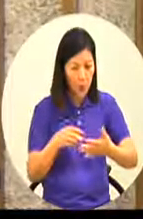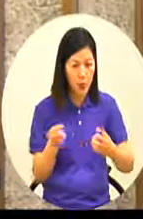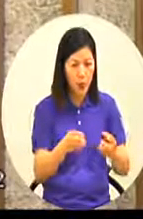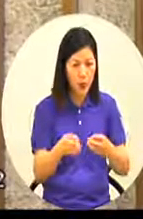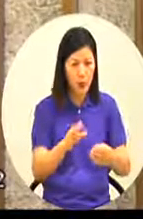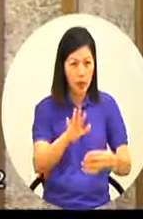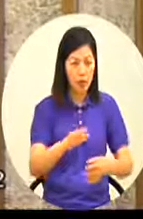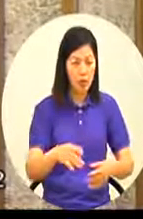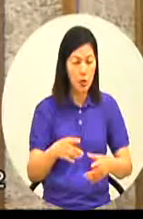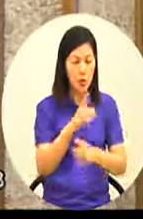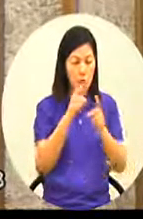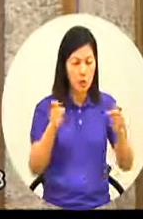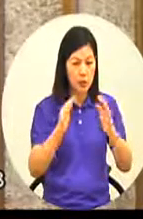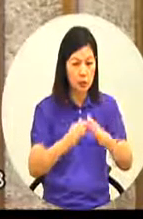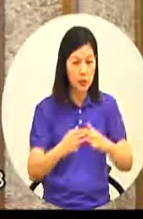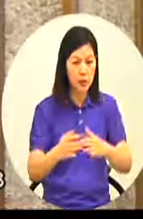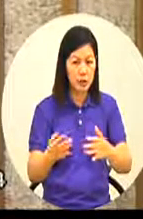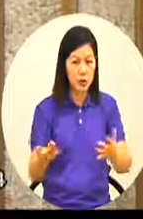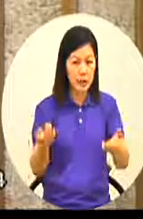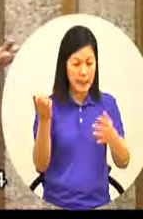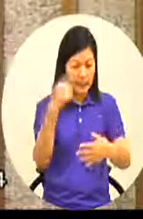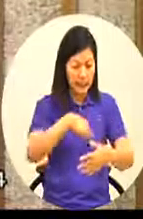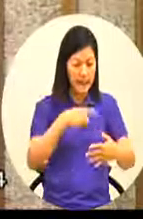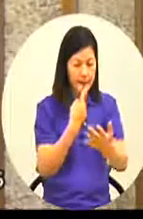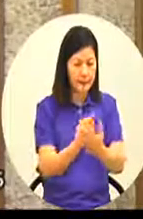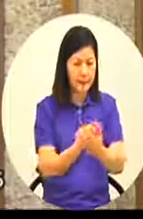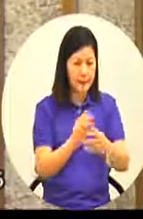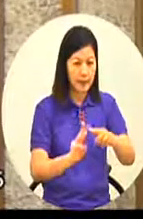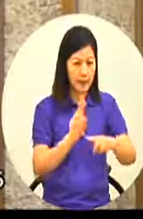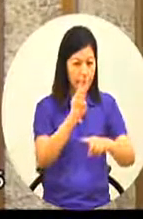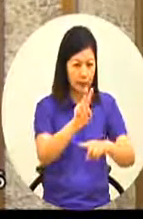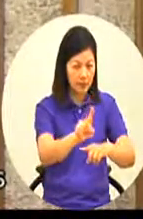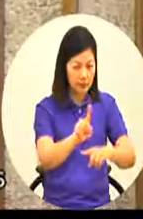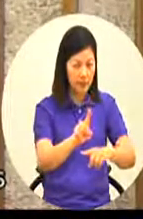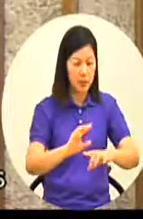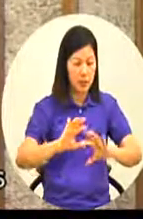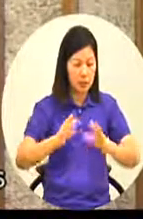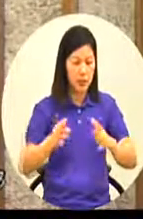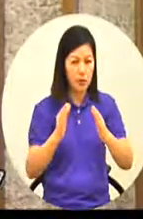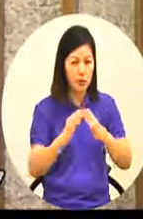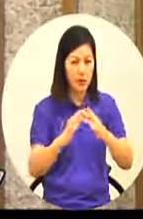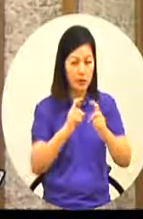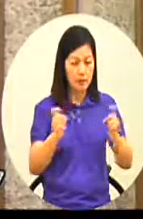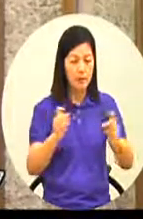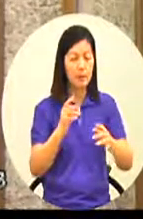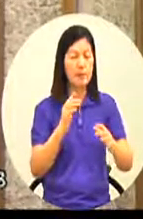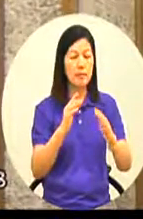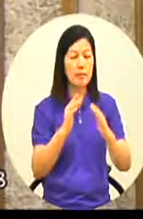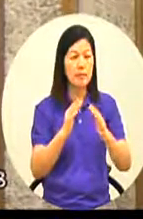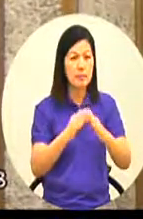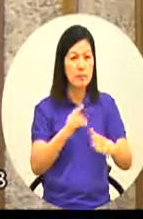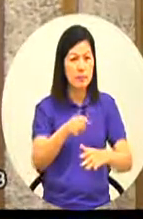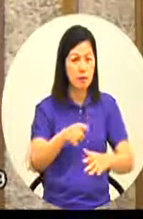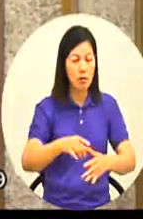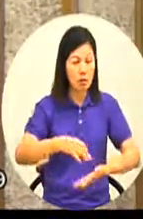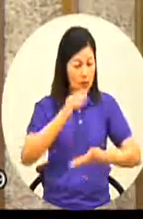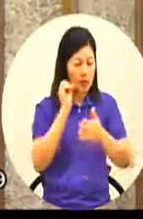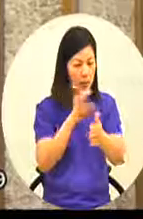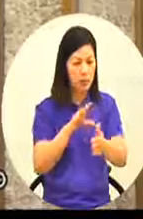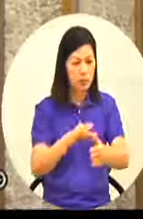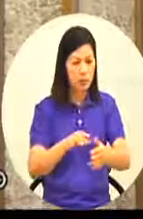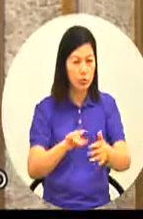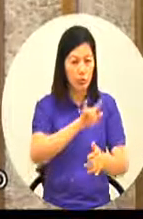加的城市有三分之一就是我们属于新南向国家里面的城市，那其中都有具体的提出，包括直